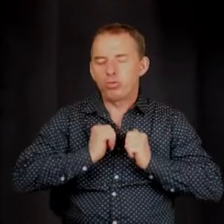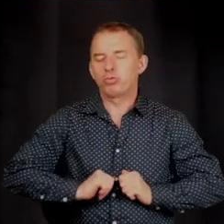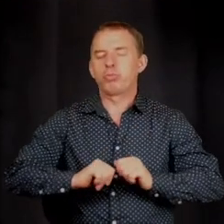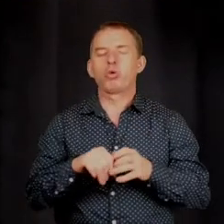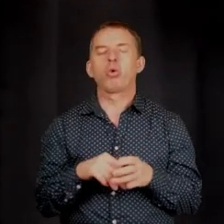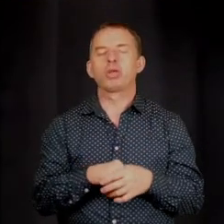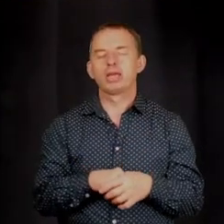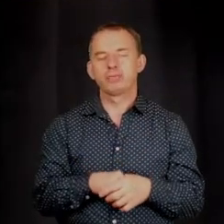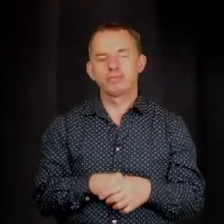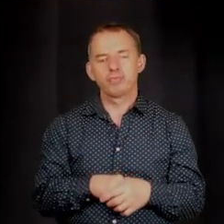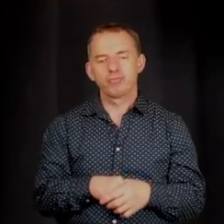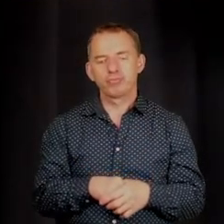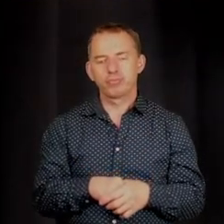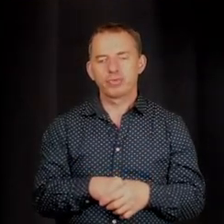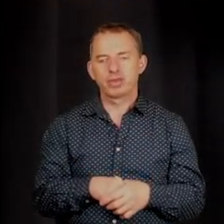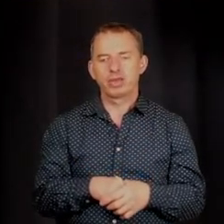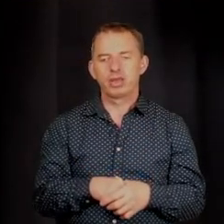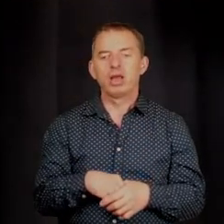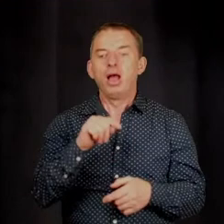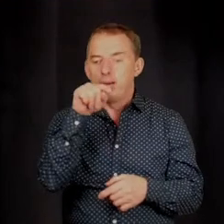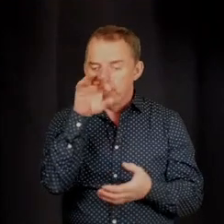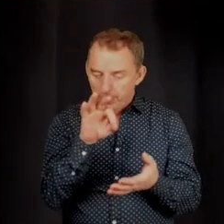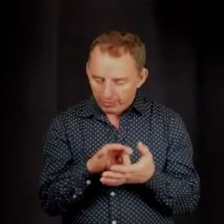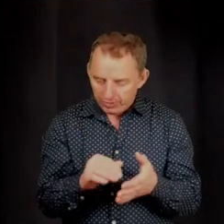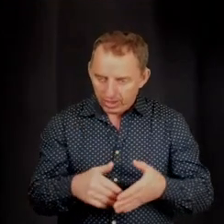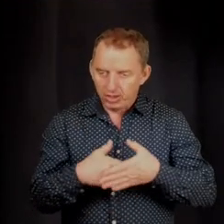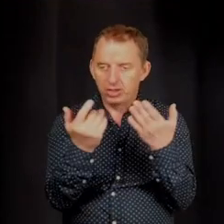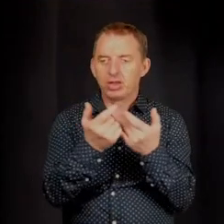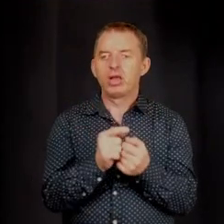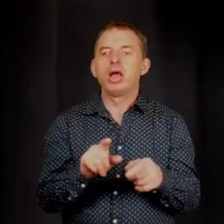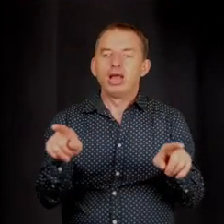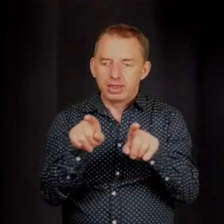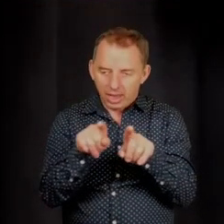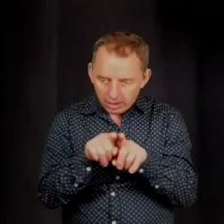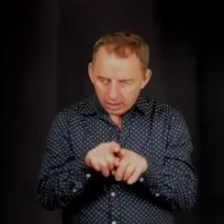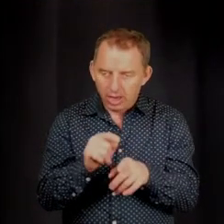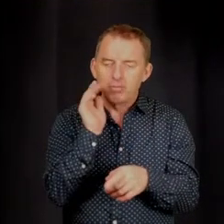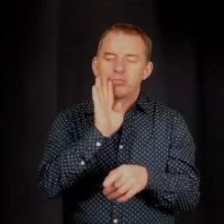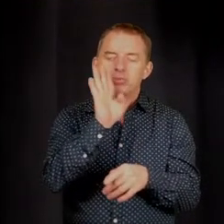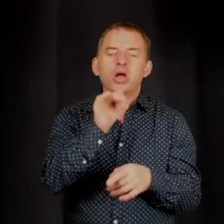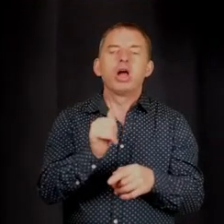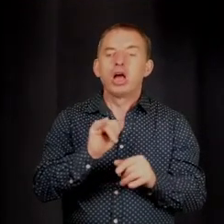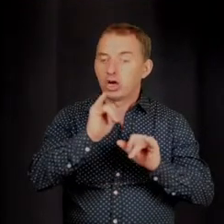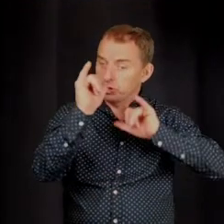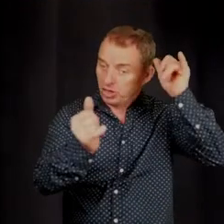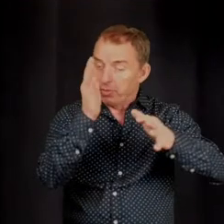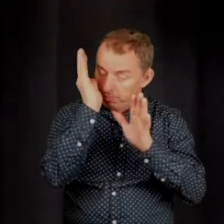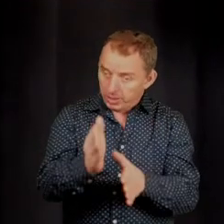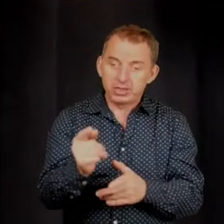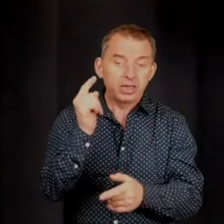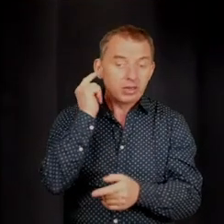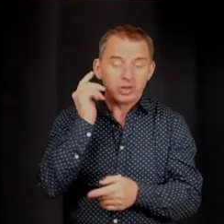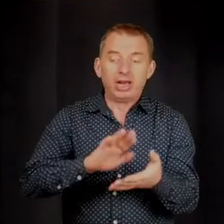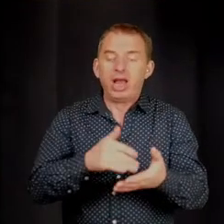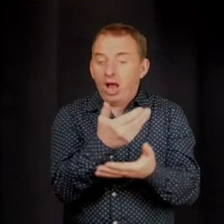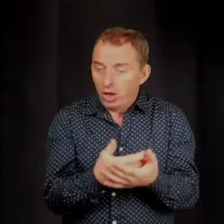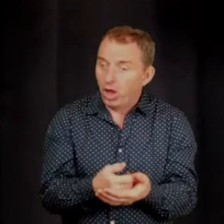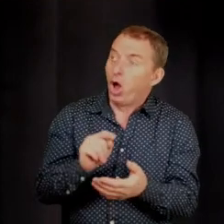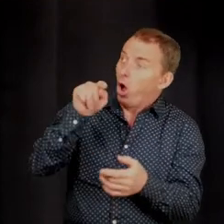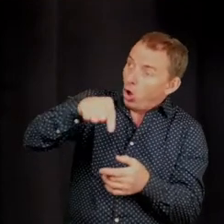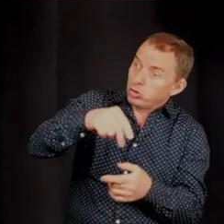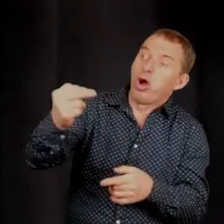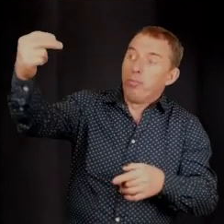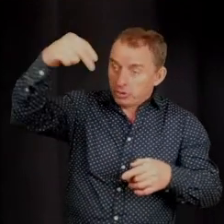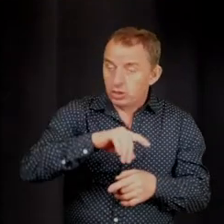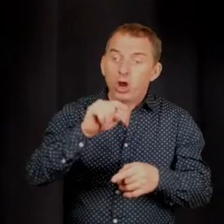has come. He has come. I pewnego dnia taki sam krzyk będzie słyszany na ziemi. Oto przyszedł,